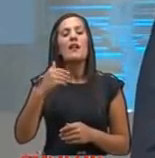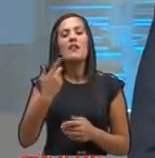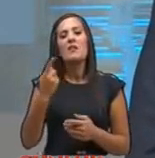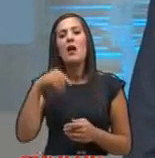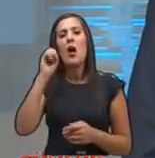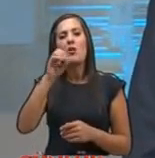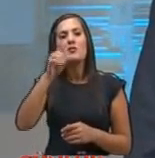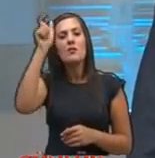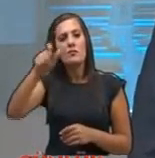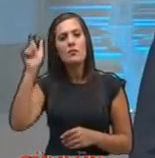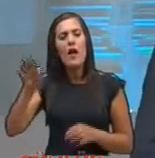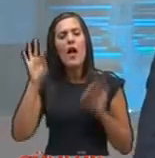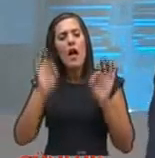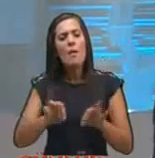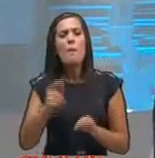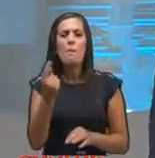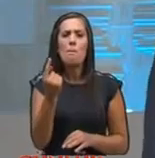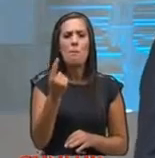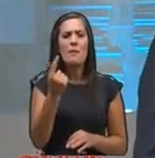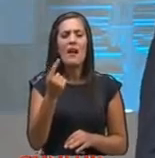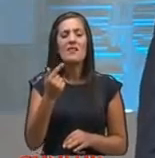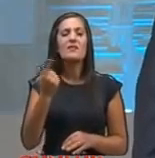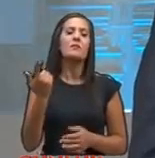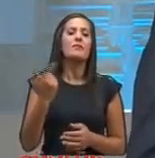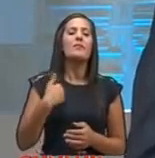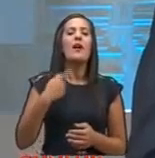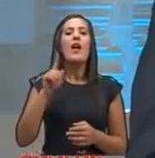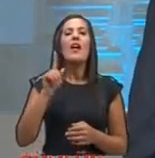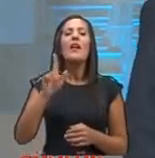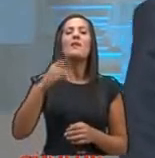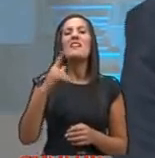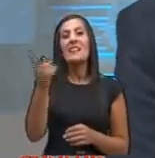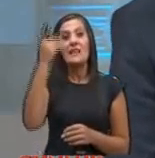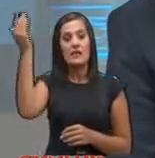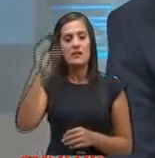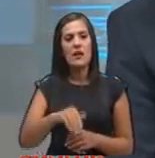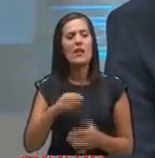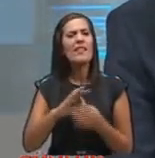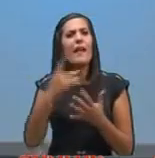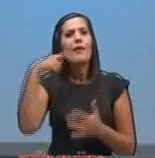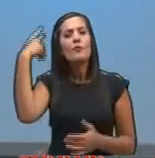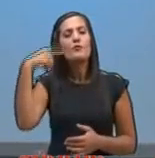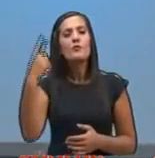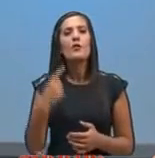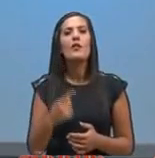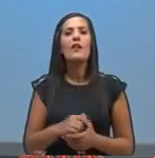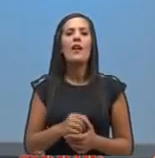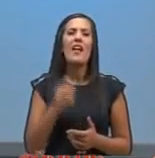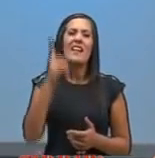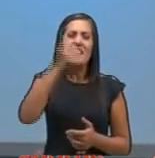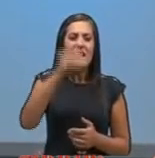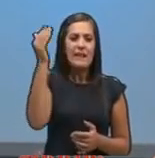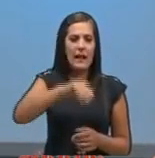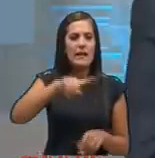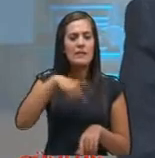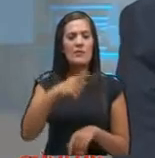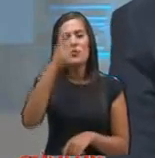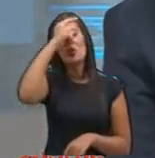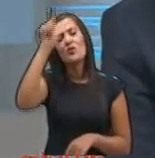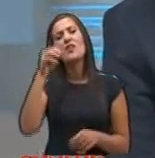böyle bir sanıyorum biraz ön yargıyla ilk kez geliyorlarsa. Ne düşünüyorlar ilk geldiklerinde? Şöyle, yani ilk geldiklerinde